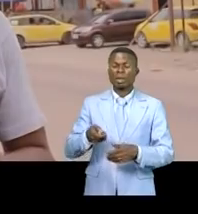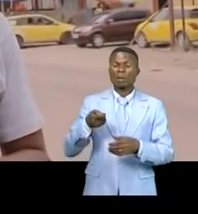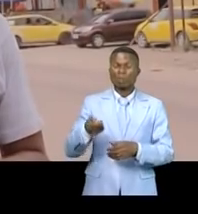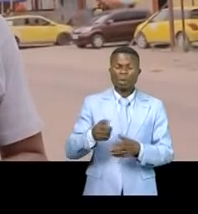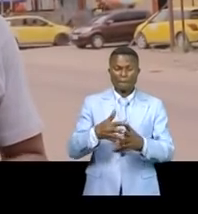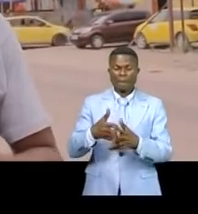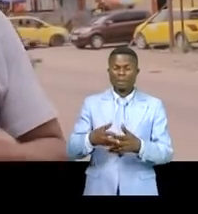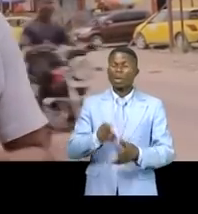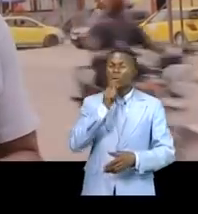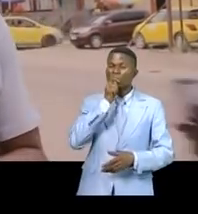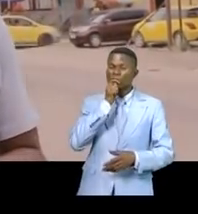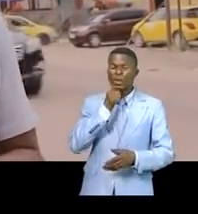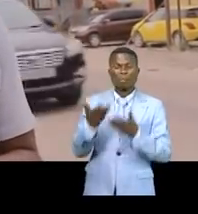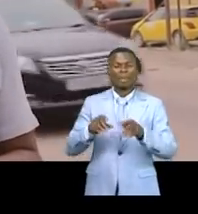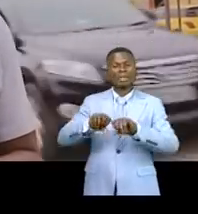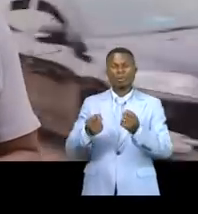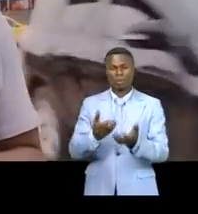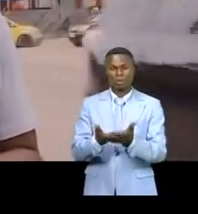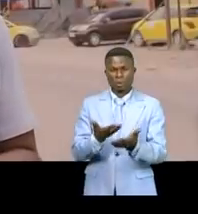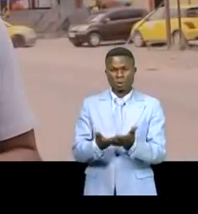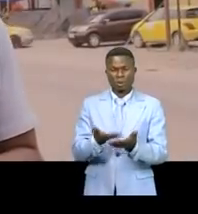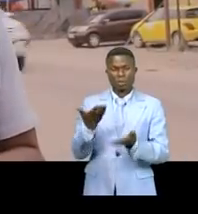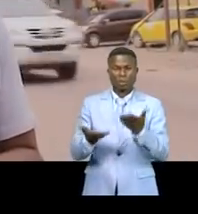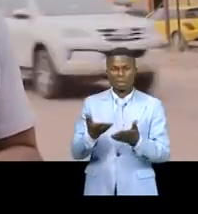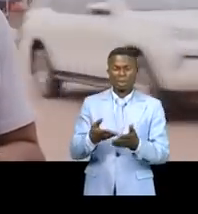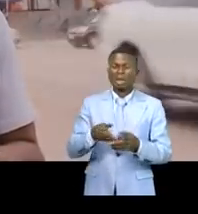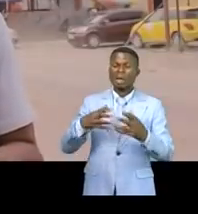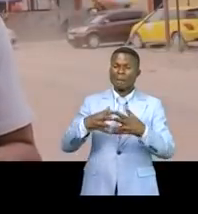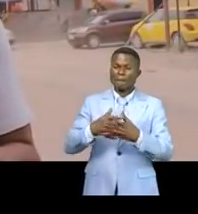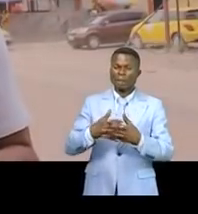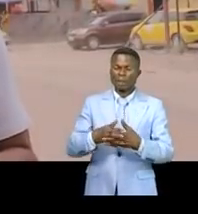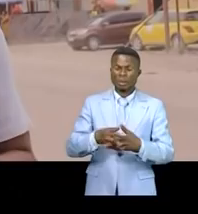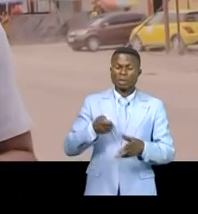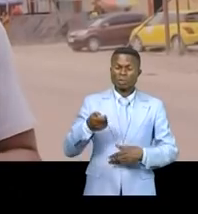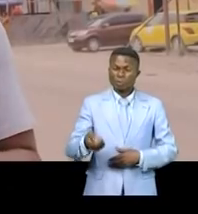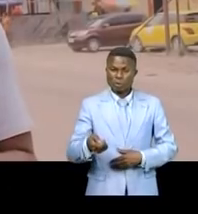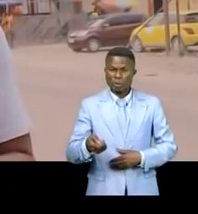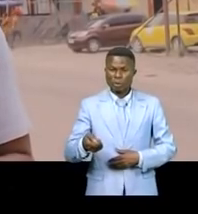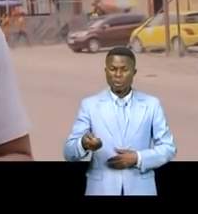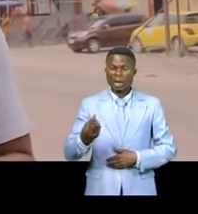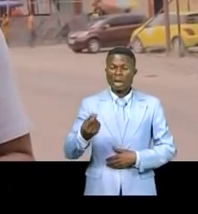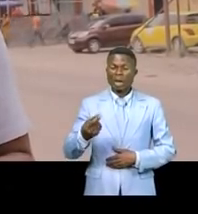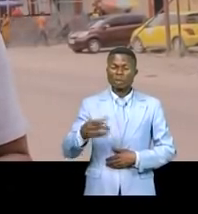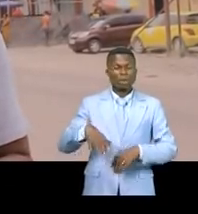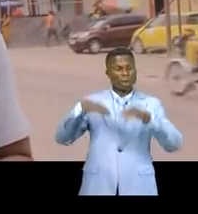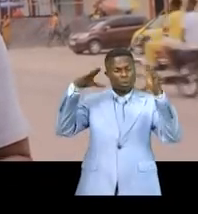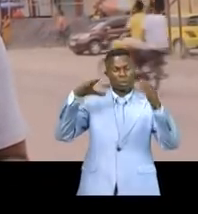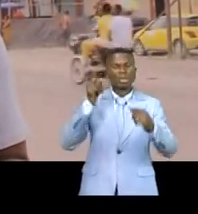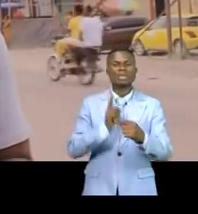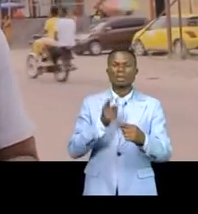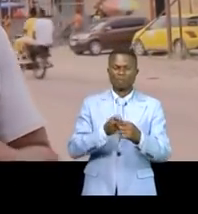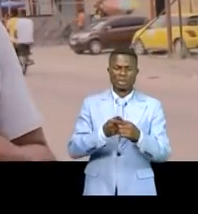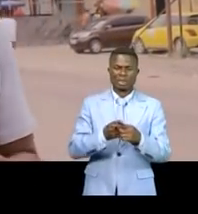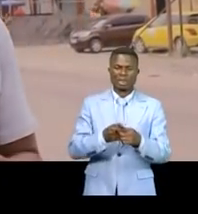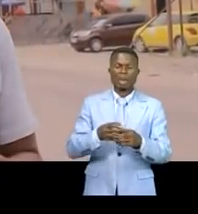Nous trouvons que les distributeurs sont en panne. Nous trouvons que les distributeurs, c'est-à-dire si vous retirez un montant qui est un peu élevé, vous trouverez que